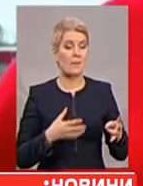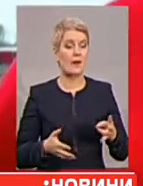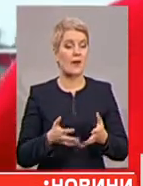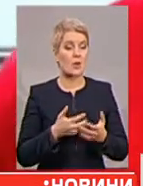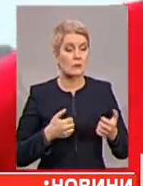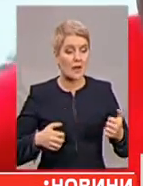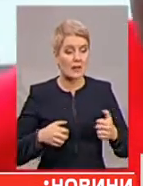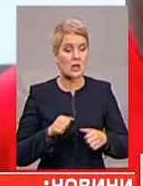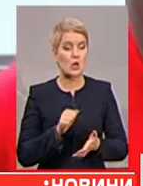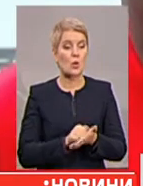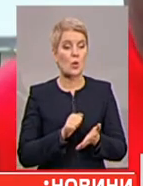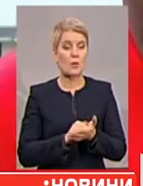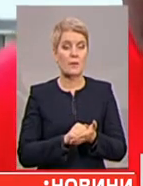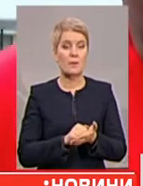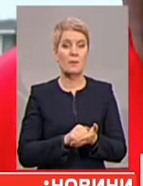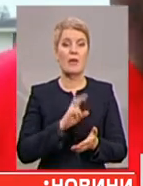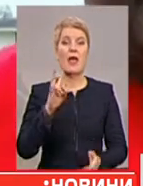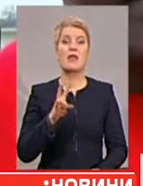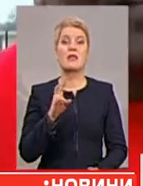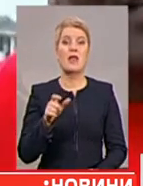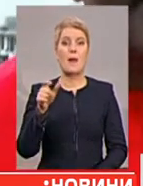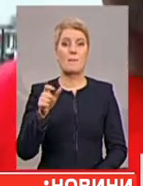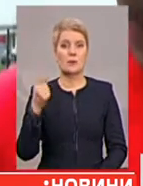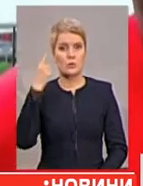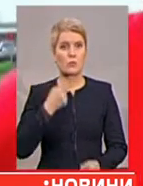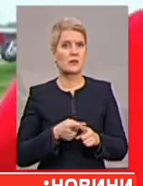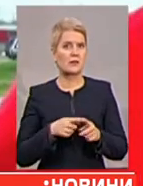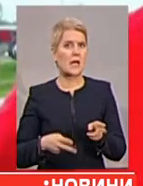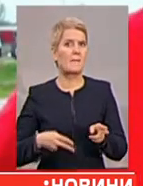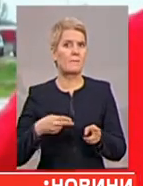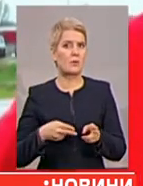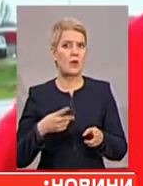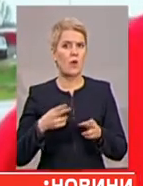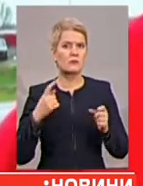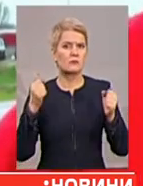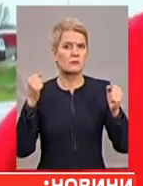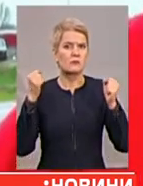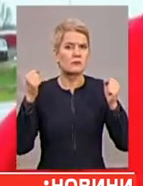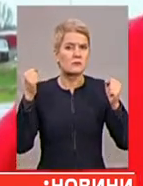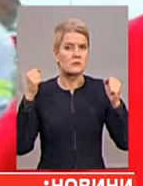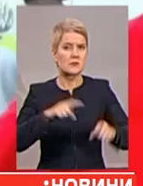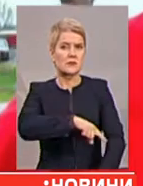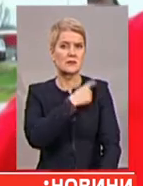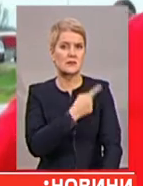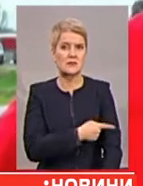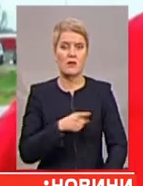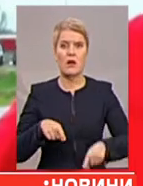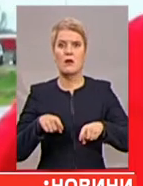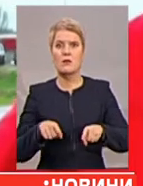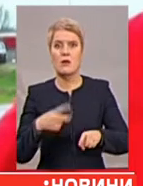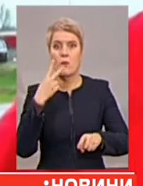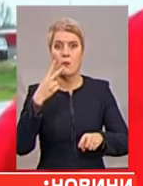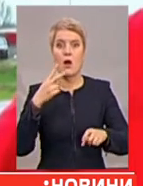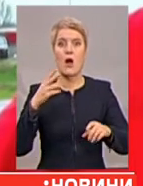з документами, і єпископ подумав, це поїзд. Але гуркіт ставав все гучнішим. Він побіг у вітальню, я в коридор. Я побачив, як один